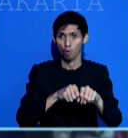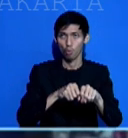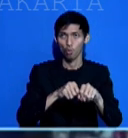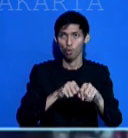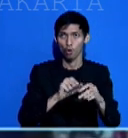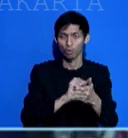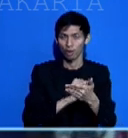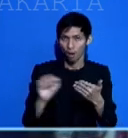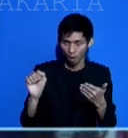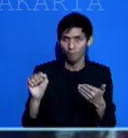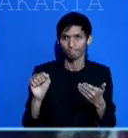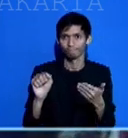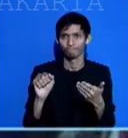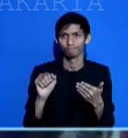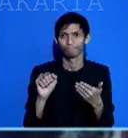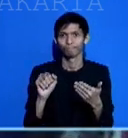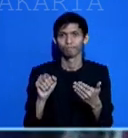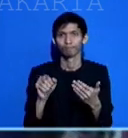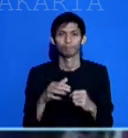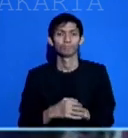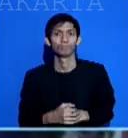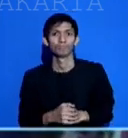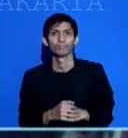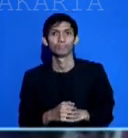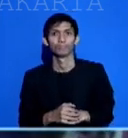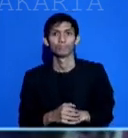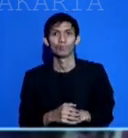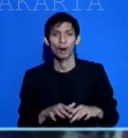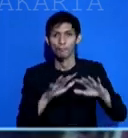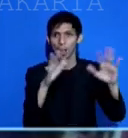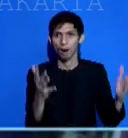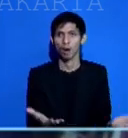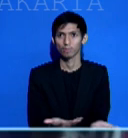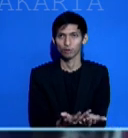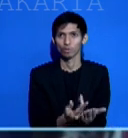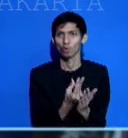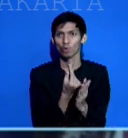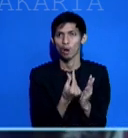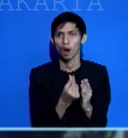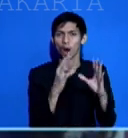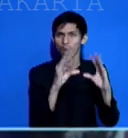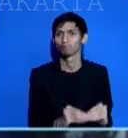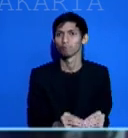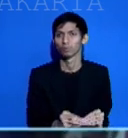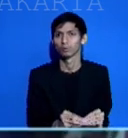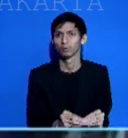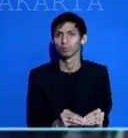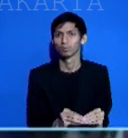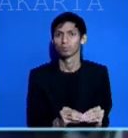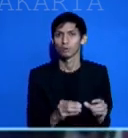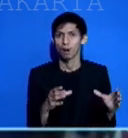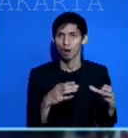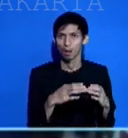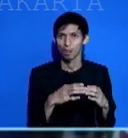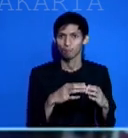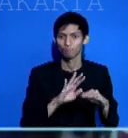masuk di rolling door itu, kemudian masuk dalam pun brankas sudah dalam kondisi dibobol, kemudian barang-barang yang ada di tatakan depan itu